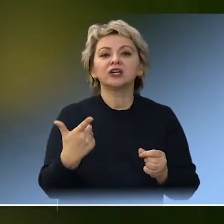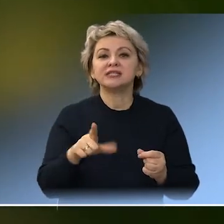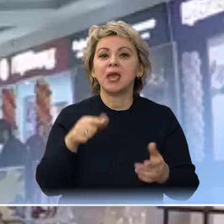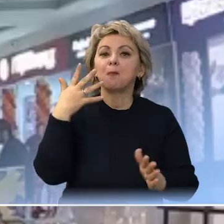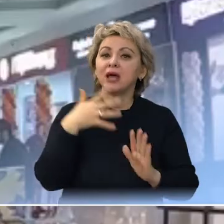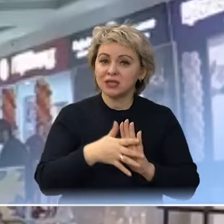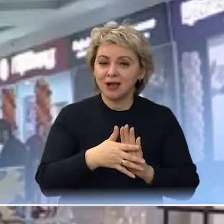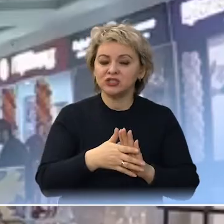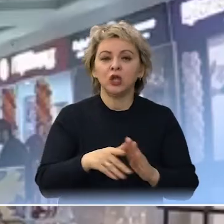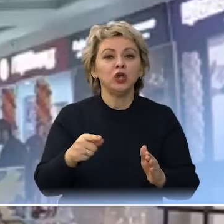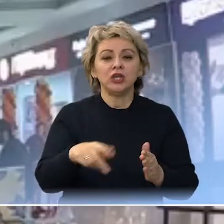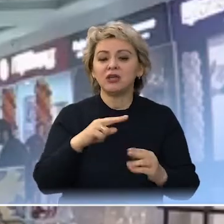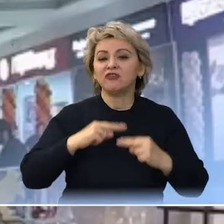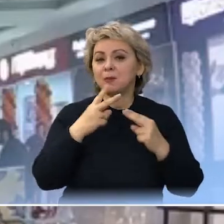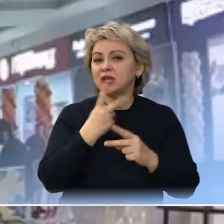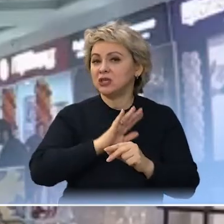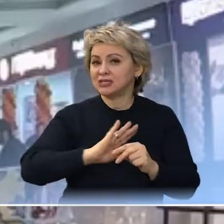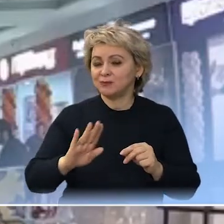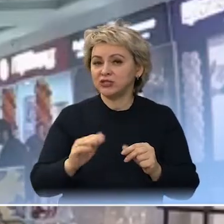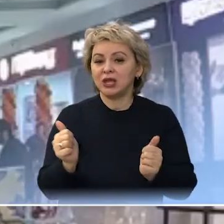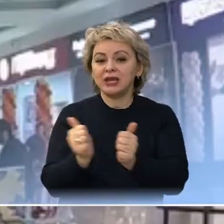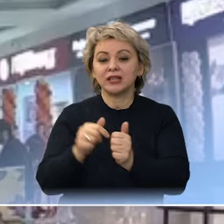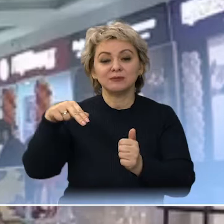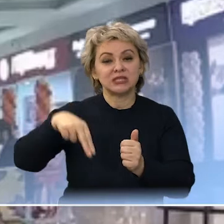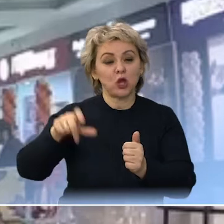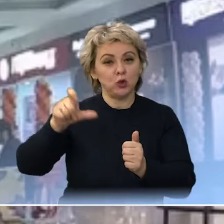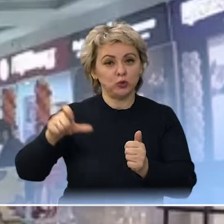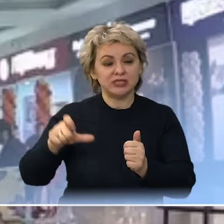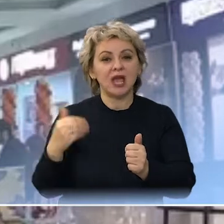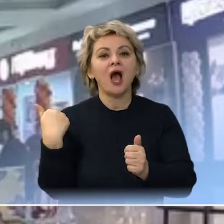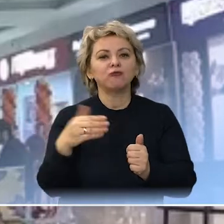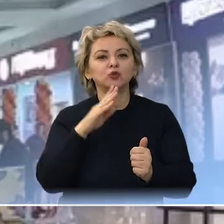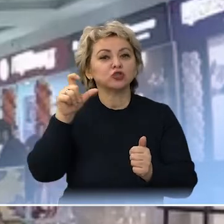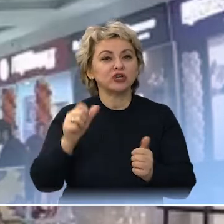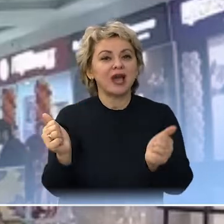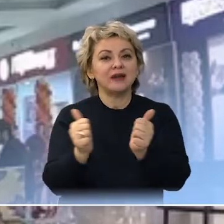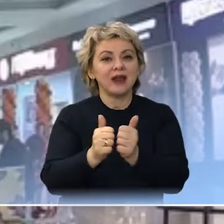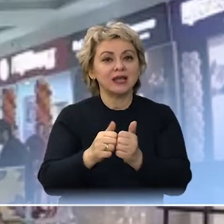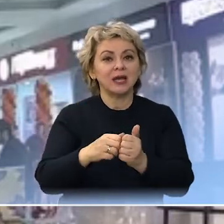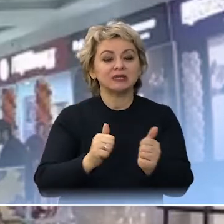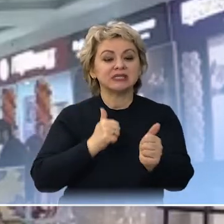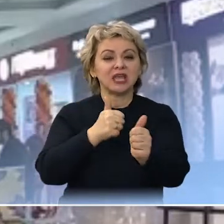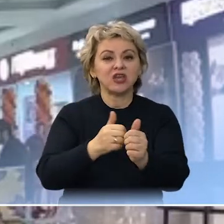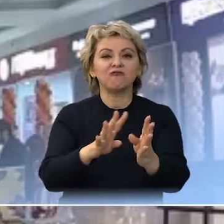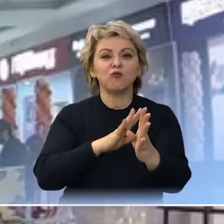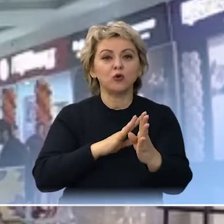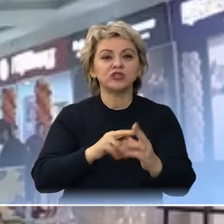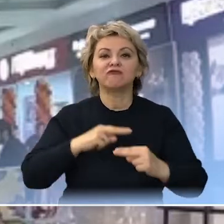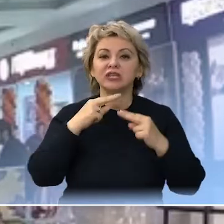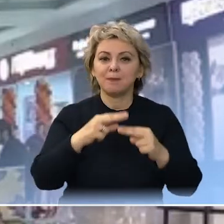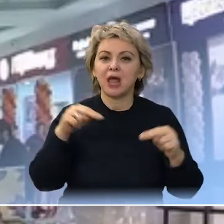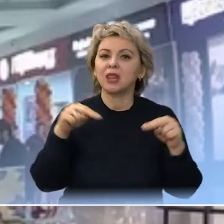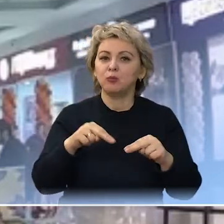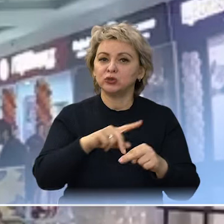их потратит, и совсем не обращала внимания на рядом стоящих людей. А вот женщина, стоящая за потерпевшей в очереди,